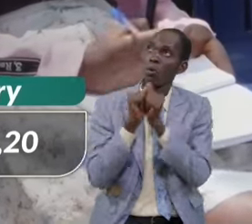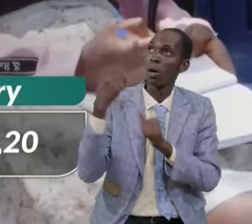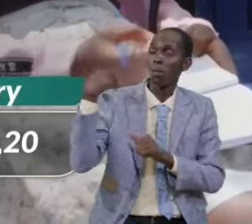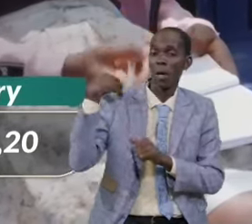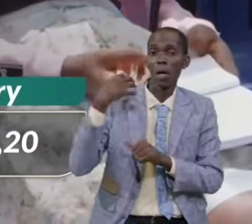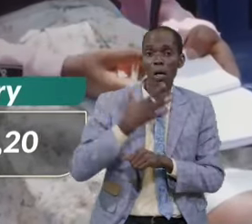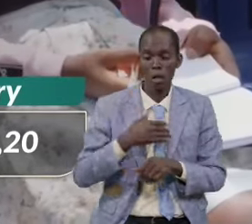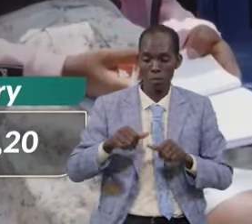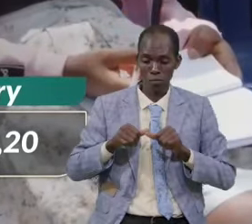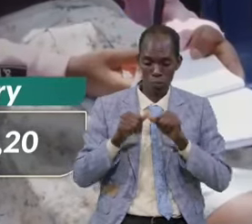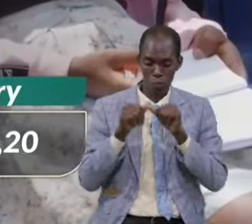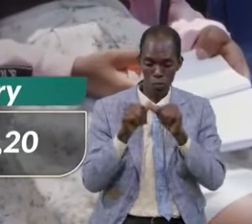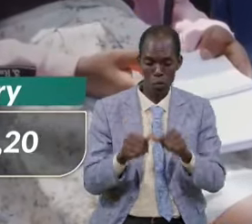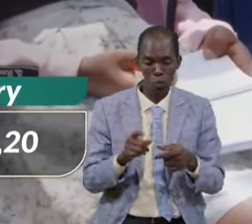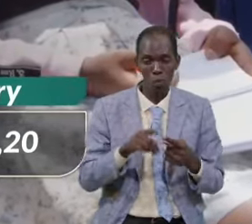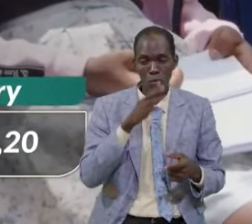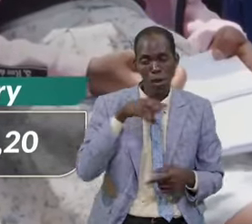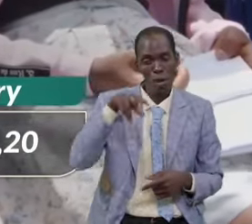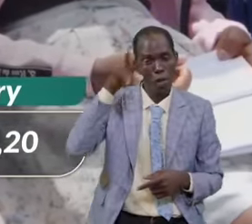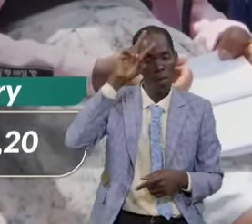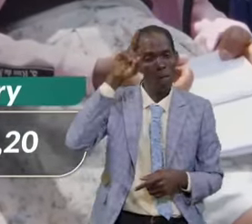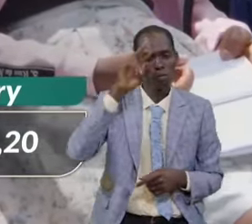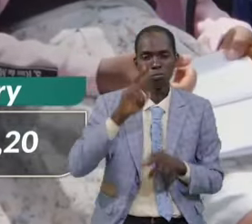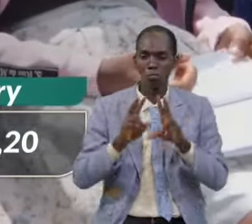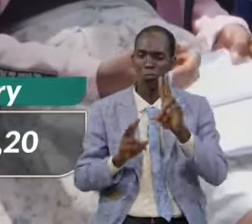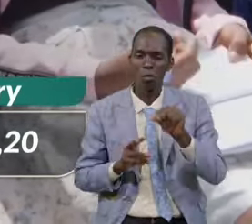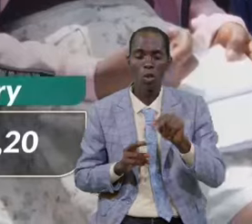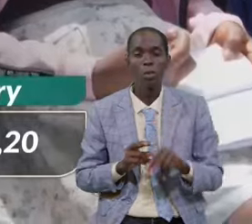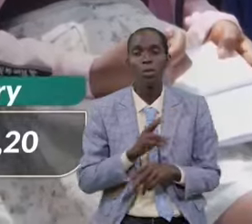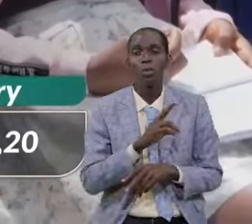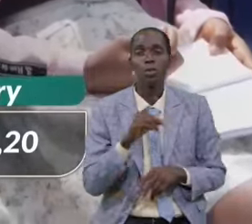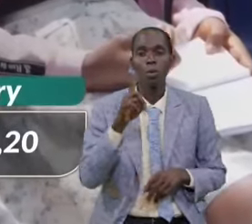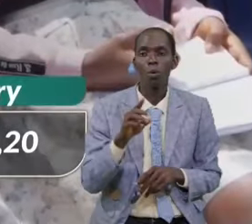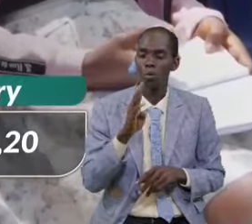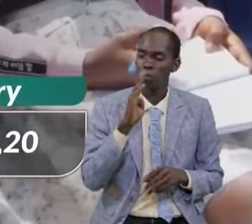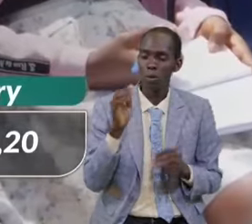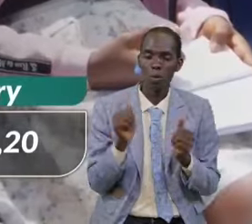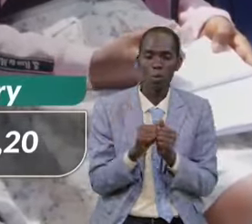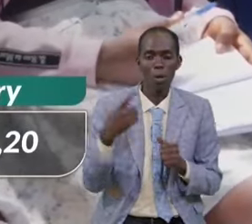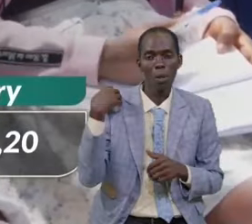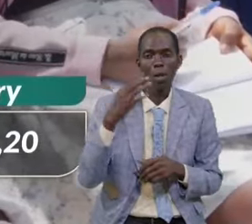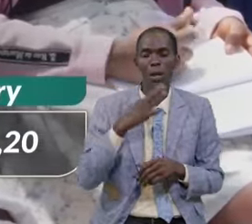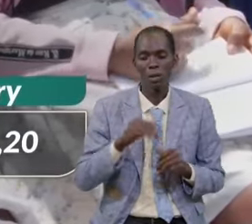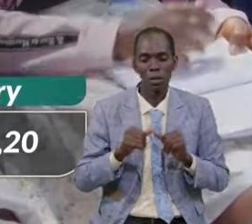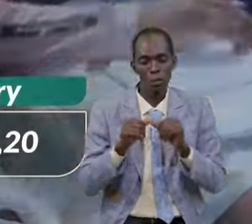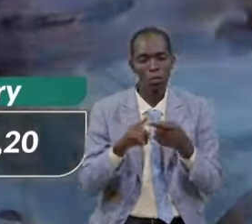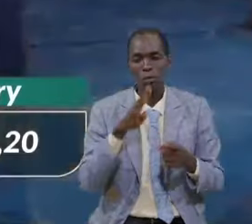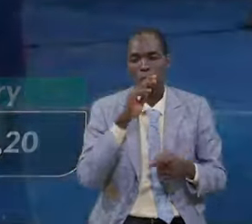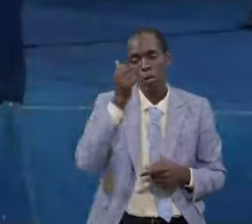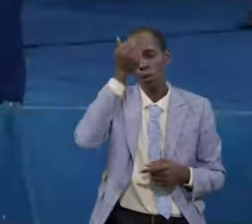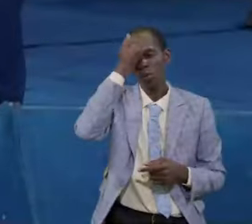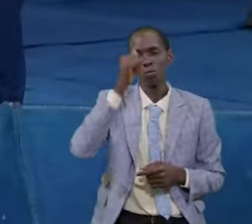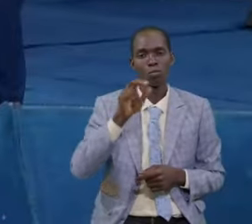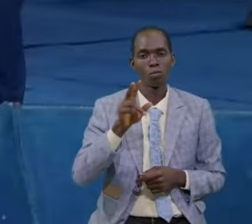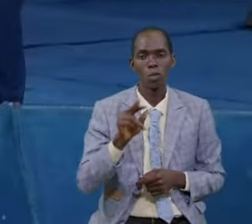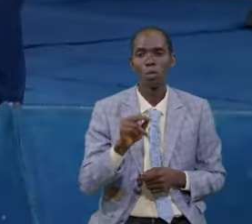demeurer aussi dormant qu'il a été, pour demeurer aussi mort qu'il était avant. Quand